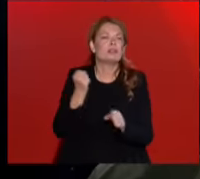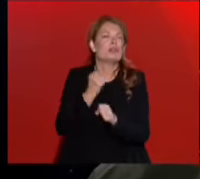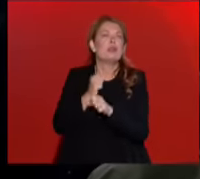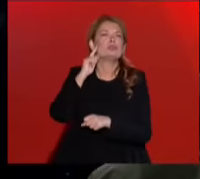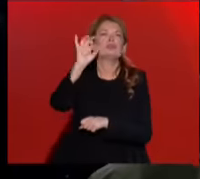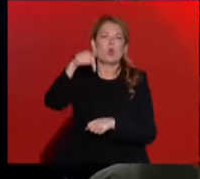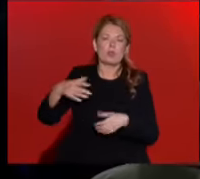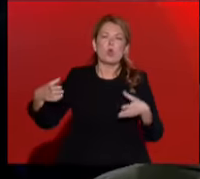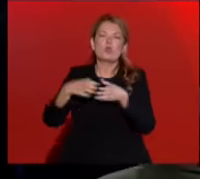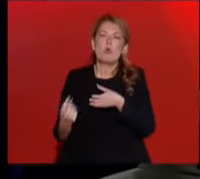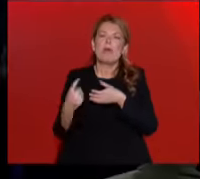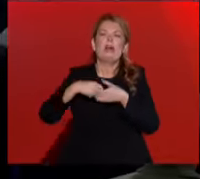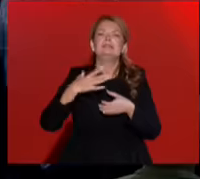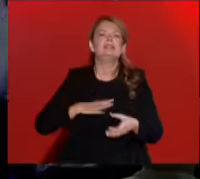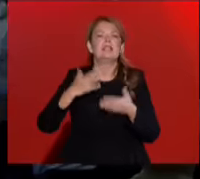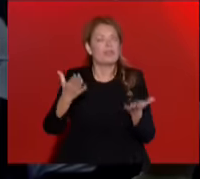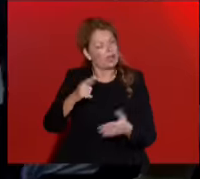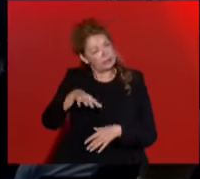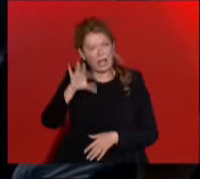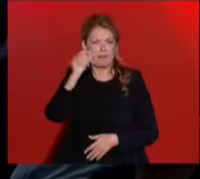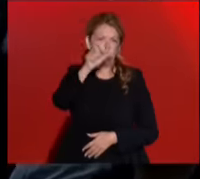ας συνεχίσουμε.